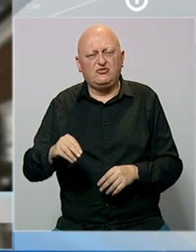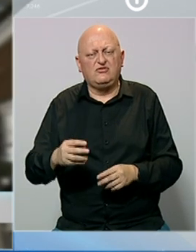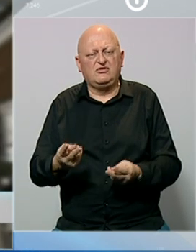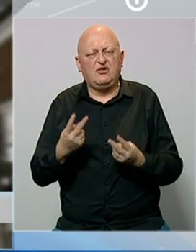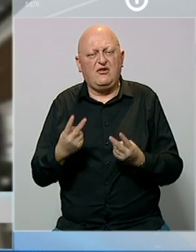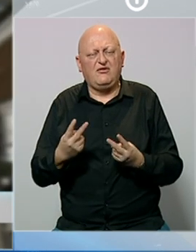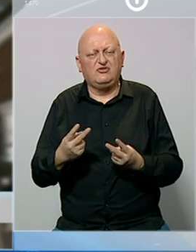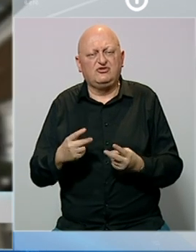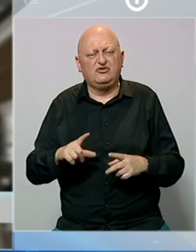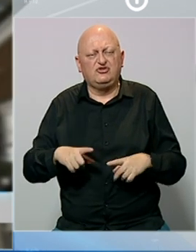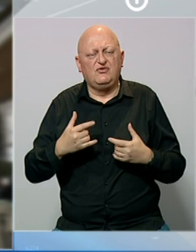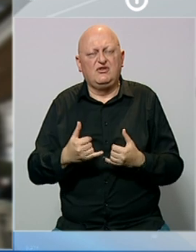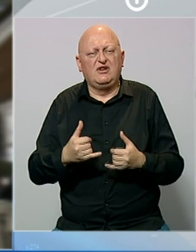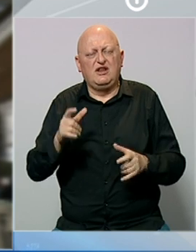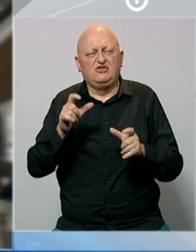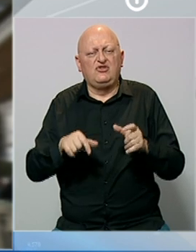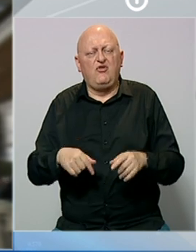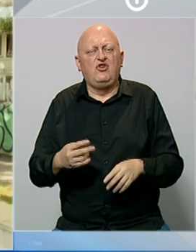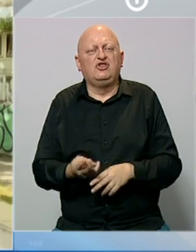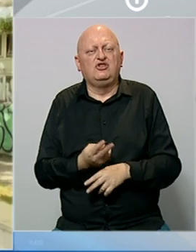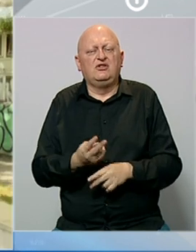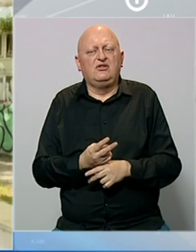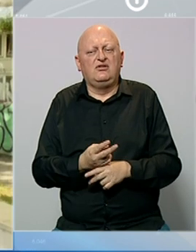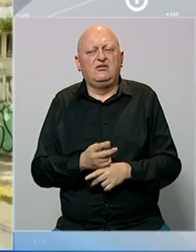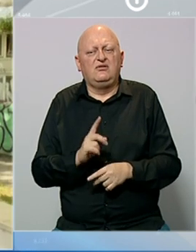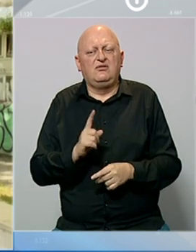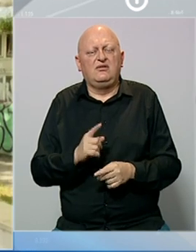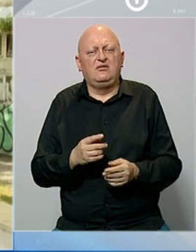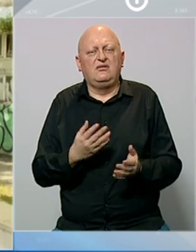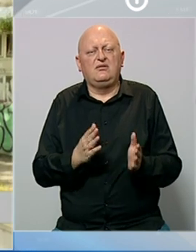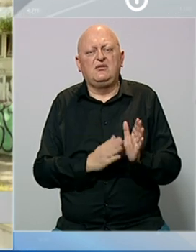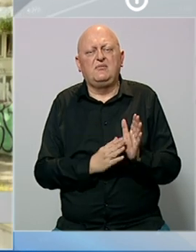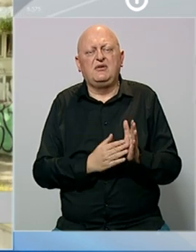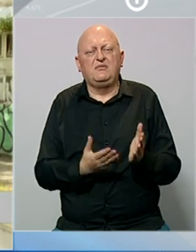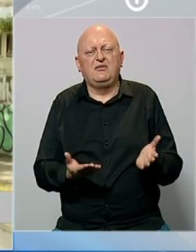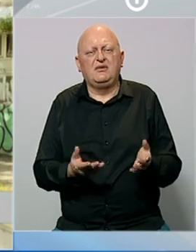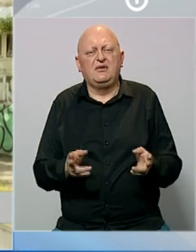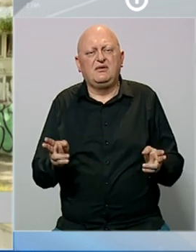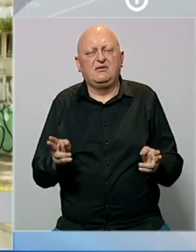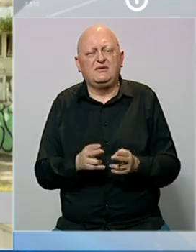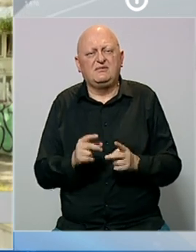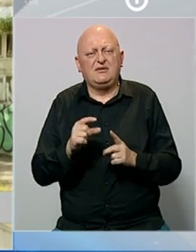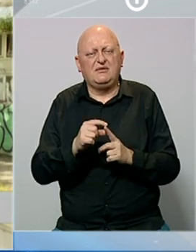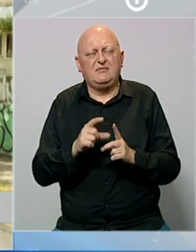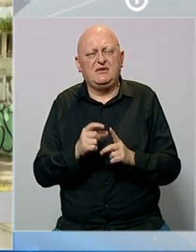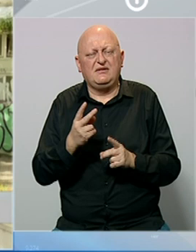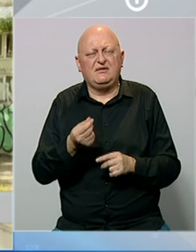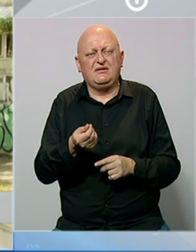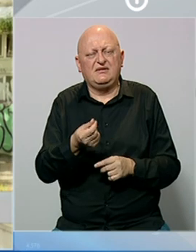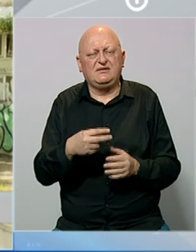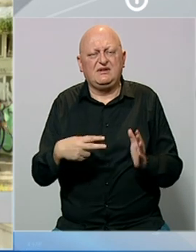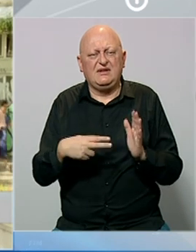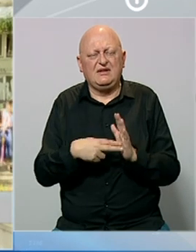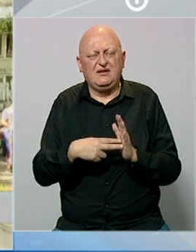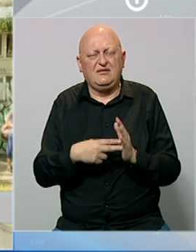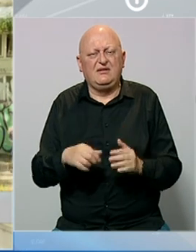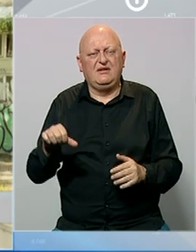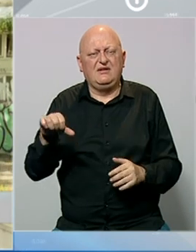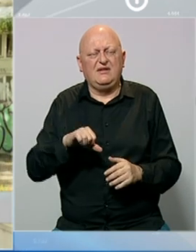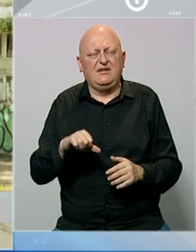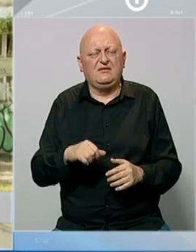suštinskog značaja za život građana u ovoj zemlji. Nije se bavila primjerice time, smanjivanjem PDV-a, cijenom energenata,